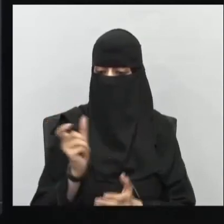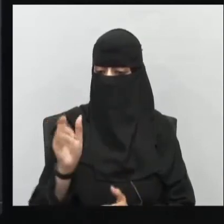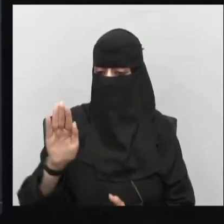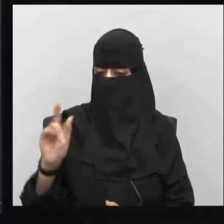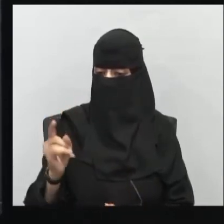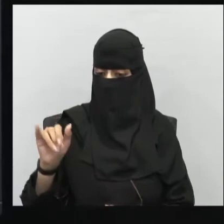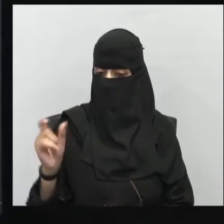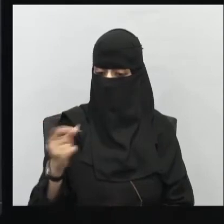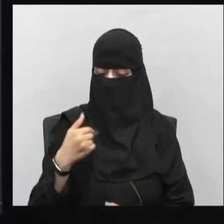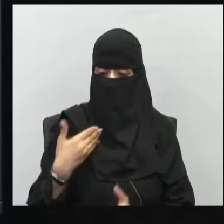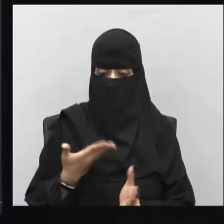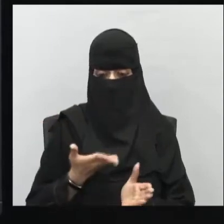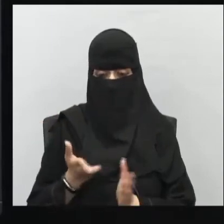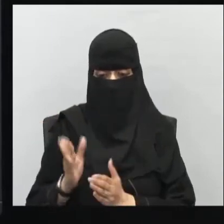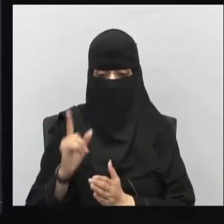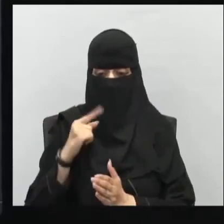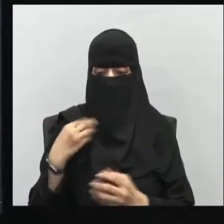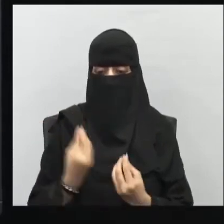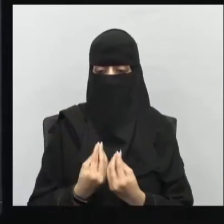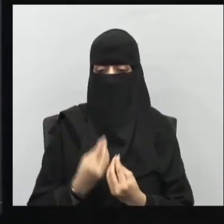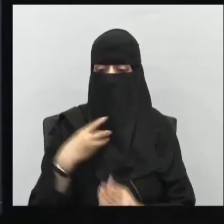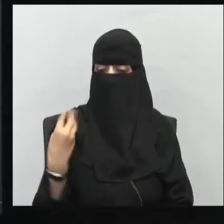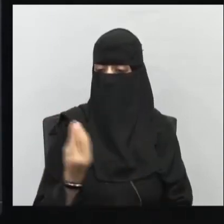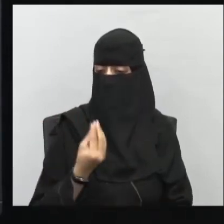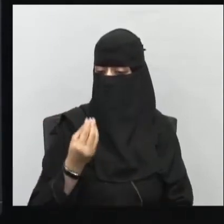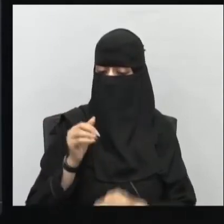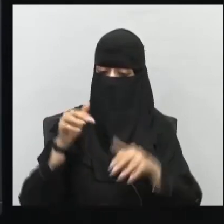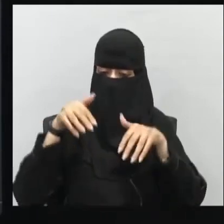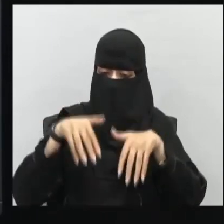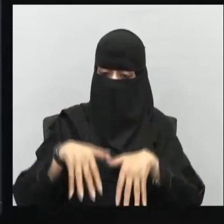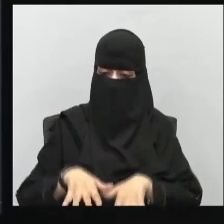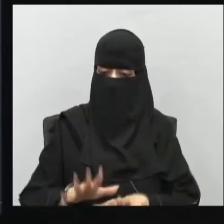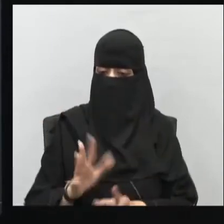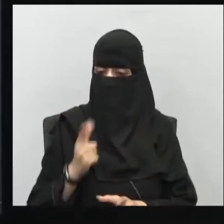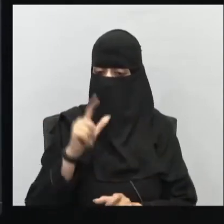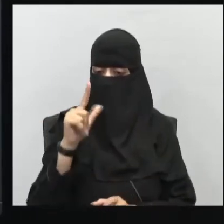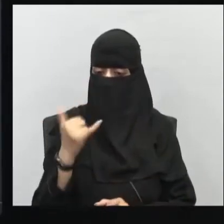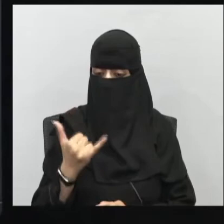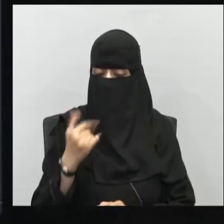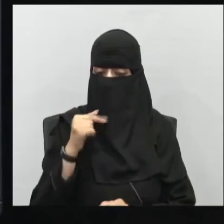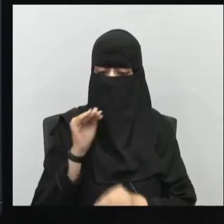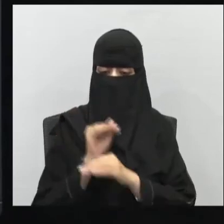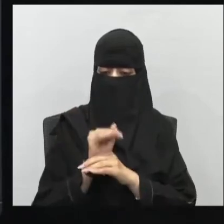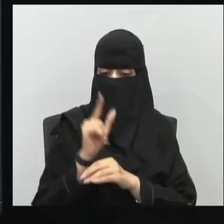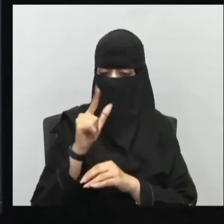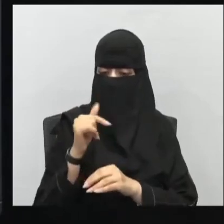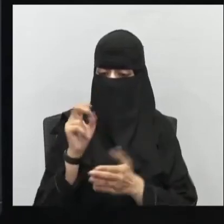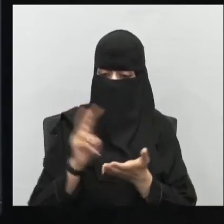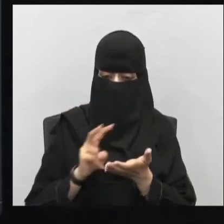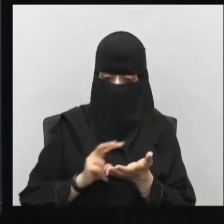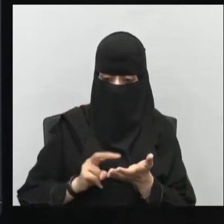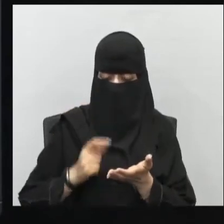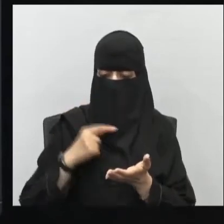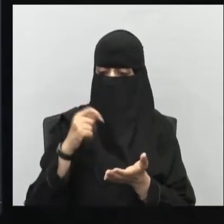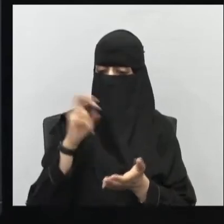نسرين سننطلق سويا في رحلة ممتعة لنبحر في مادة لغتي ونتعلم القراءة بشكل صحيح،